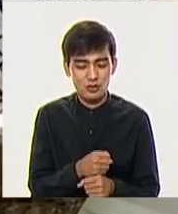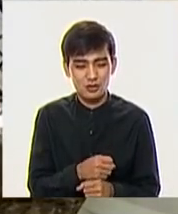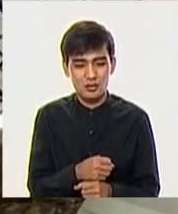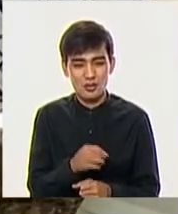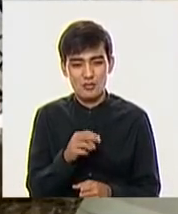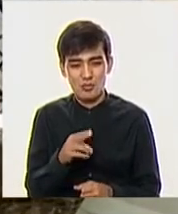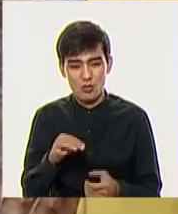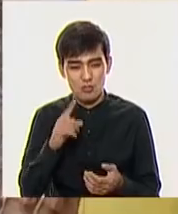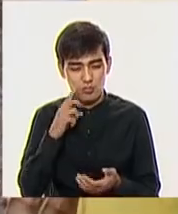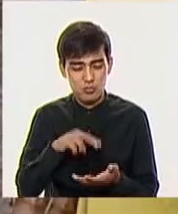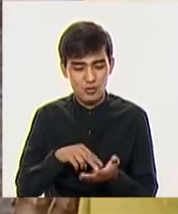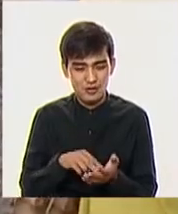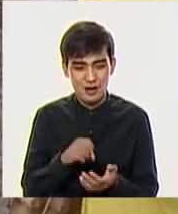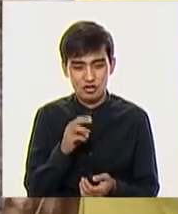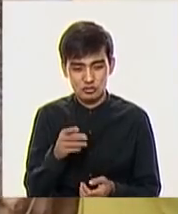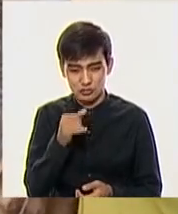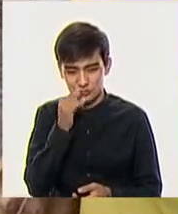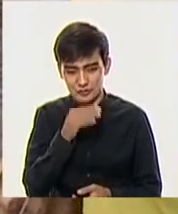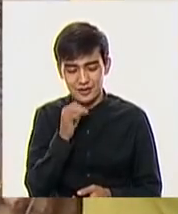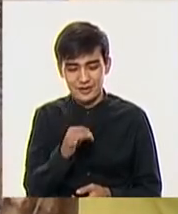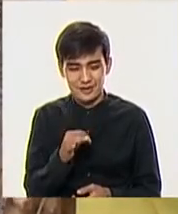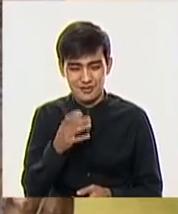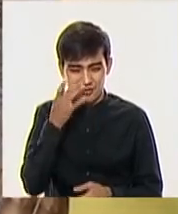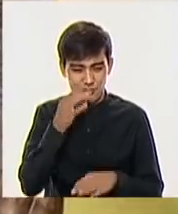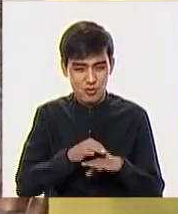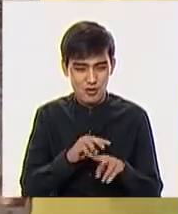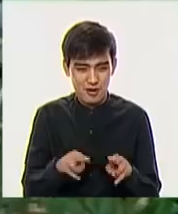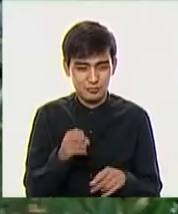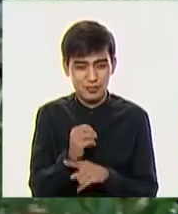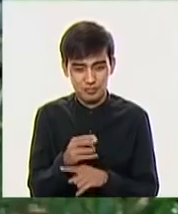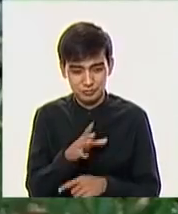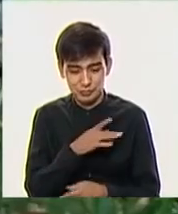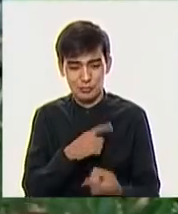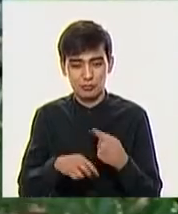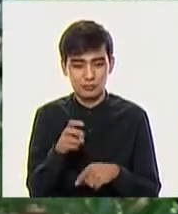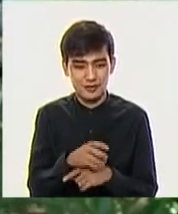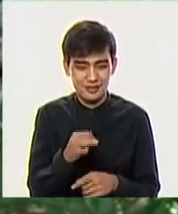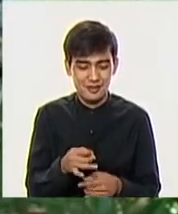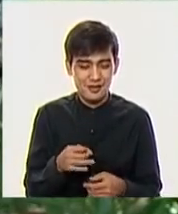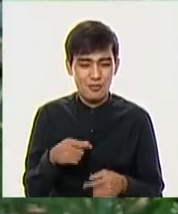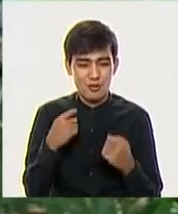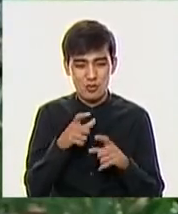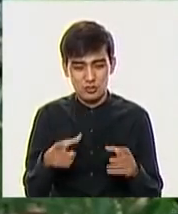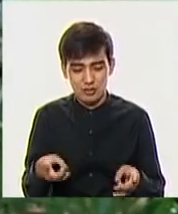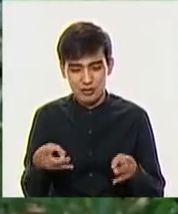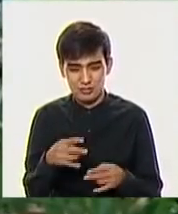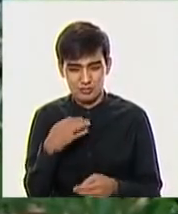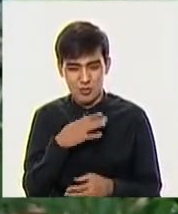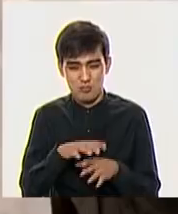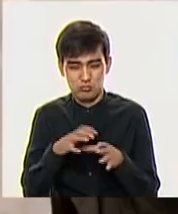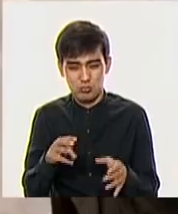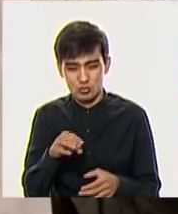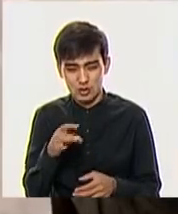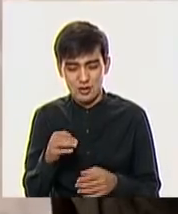работать по проекту АШИК. Стихийные торговцы – головная боль и для коммунальщиков. Нередко продавцы оставляют после себя кучу мусора